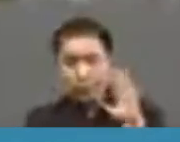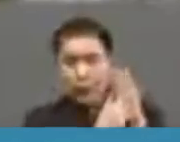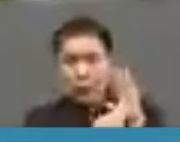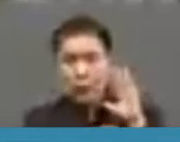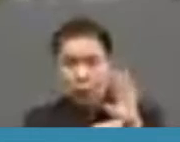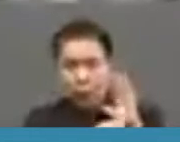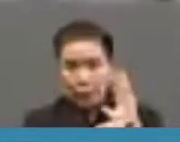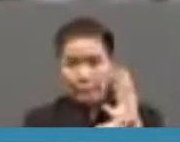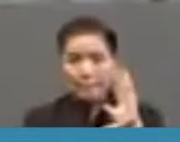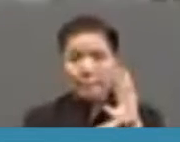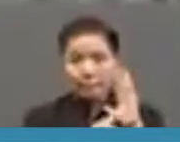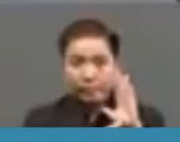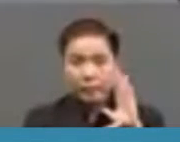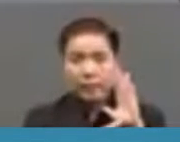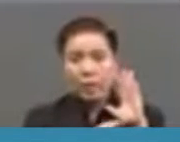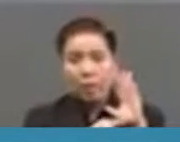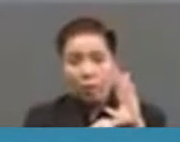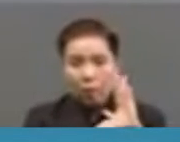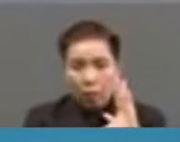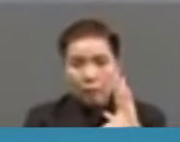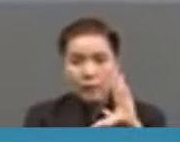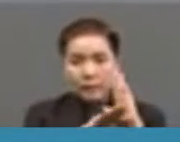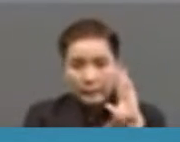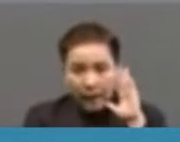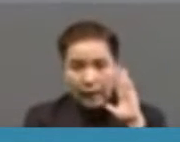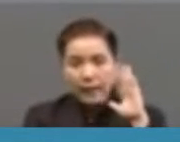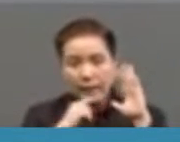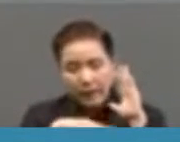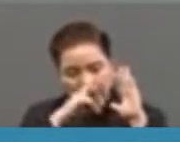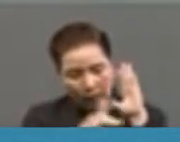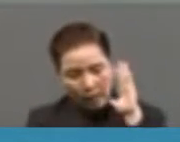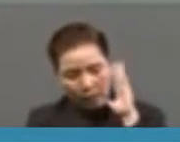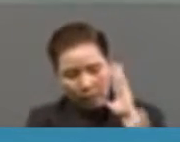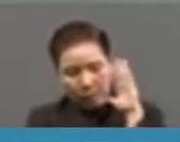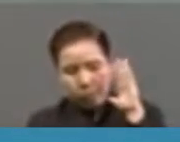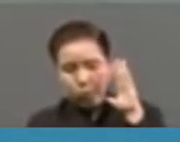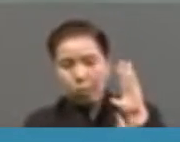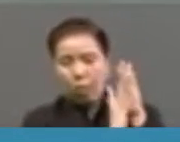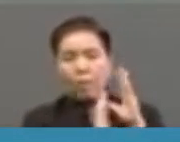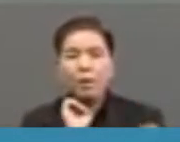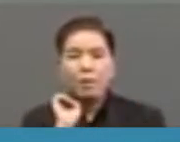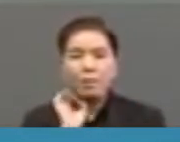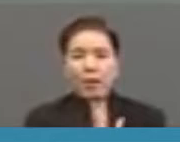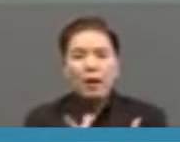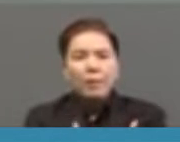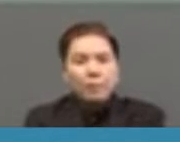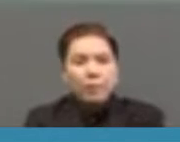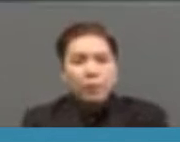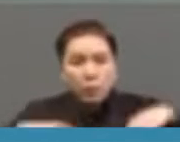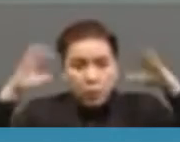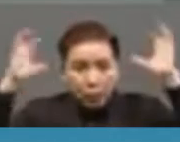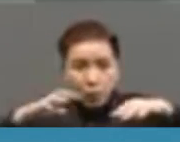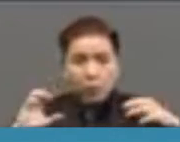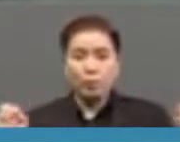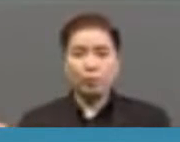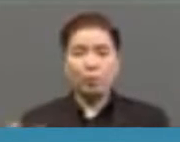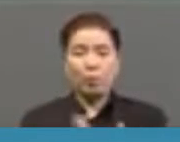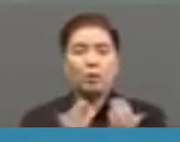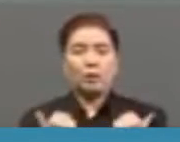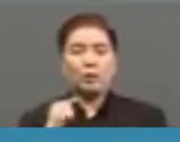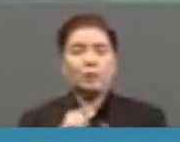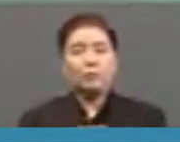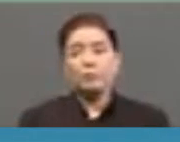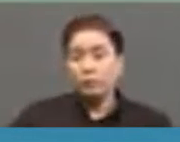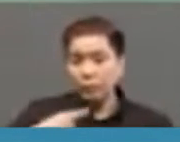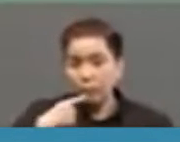อร์ติดต่อฉุกเฉินโรงพยาบาลที่อยู่ใกล้เคียงกับพื้นที่ที่ท่านอยู่พื้นที่เสี่ยงต่างๆและแนวทางใน